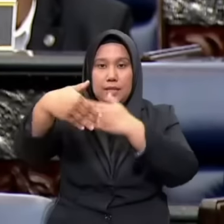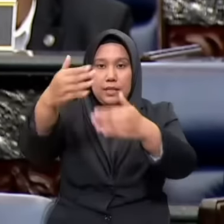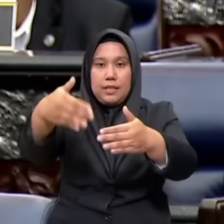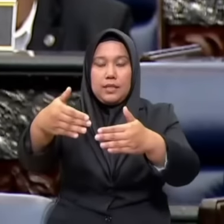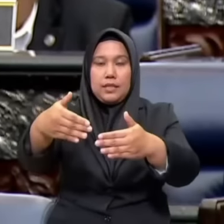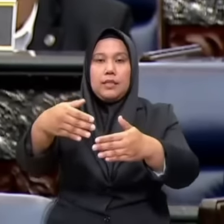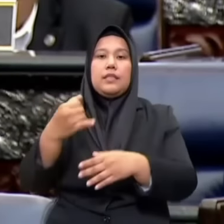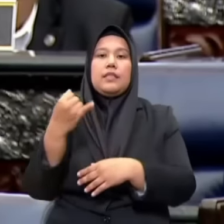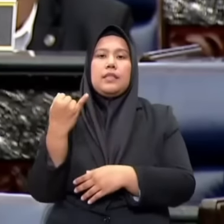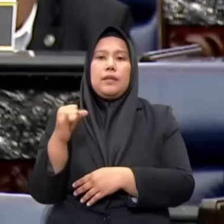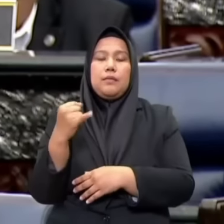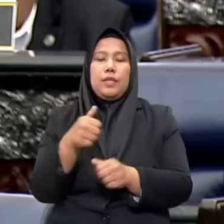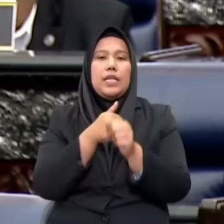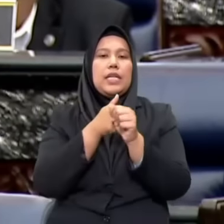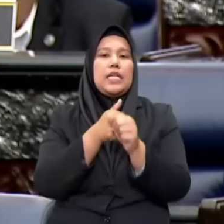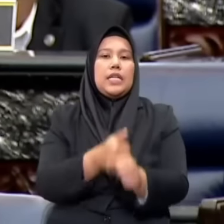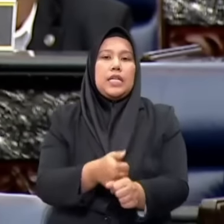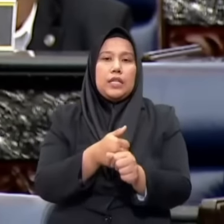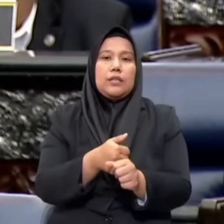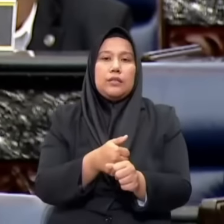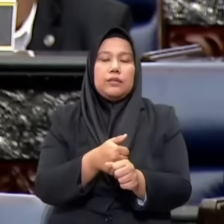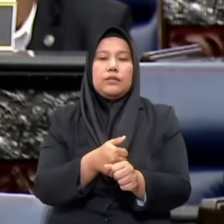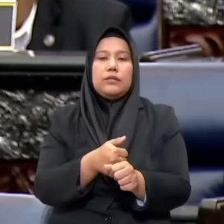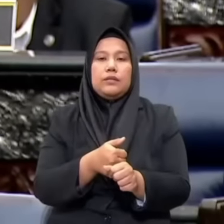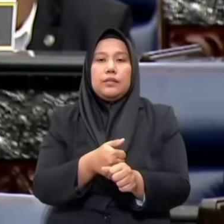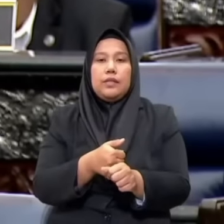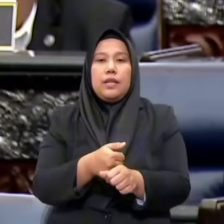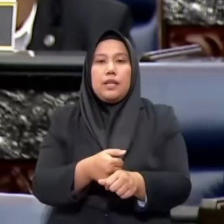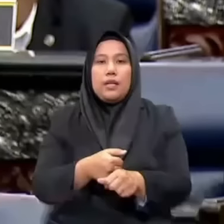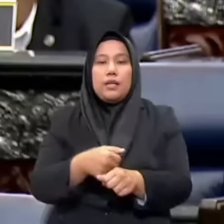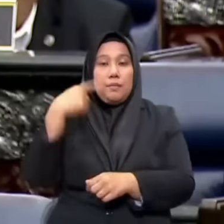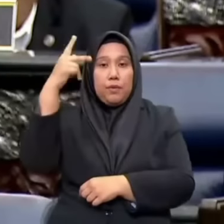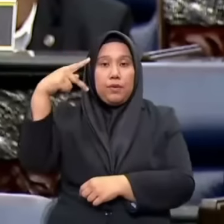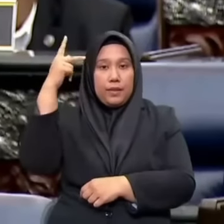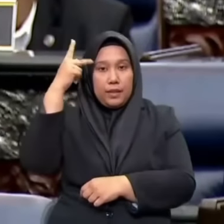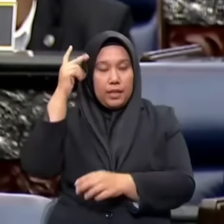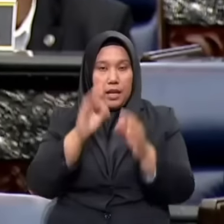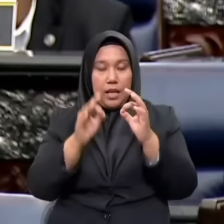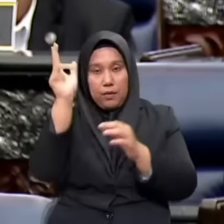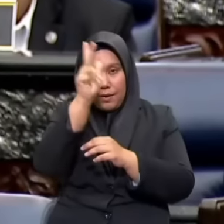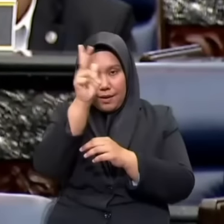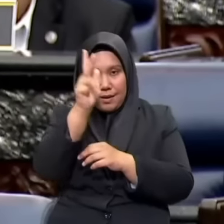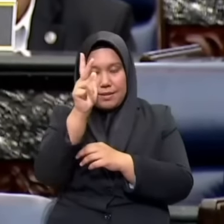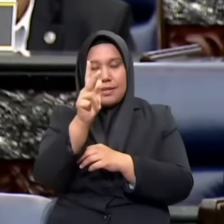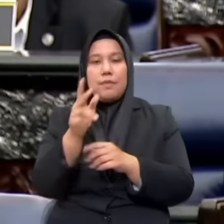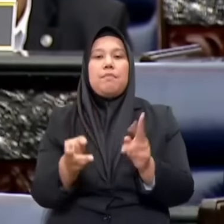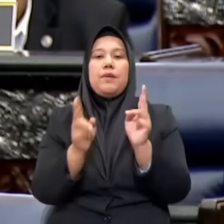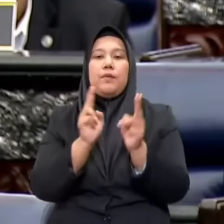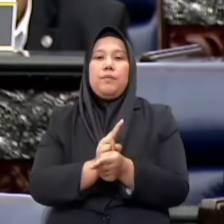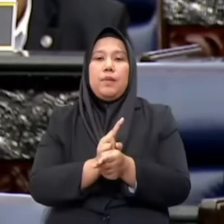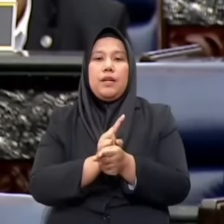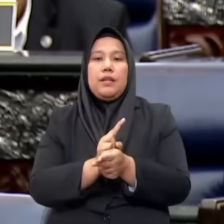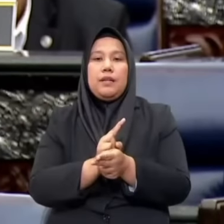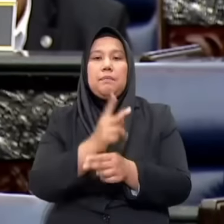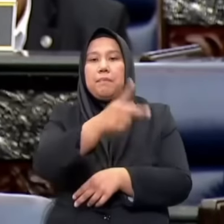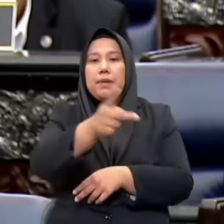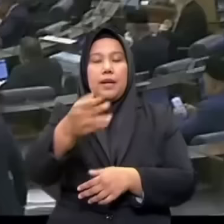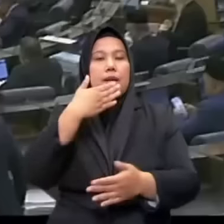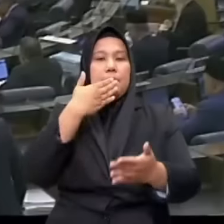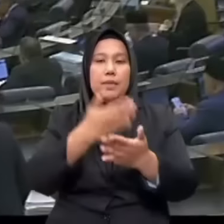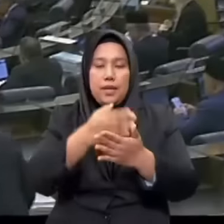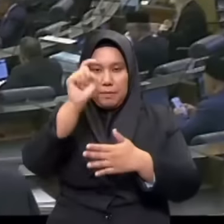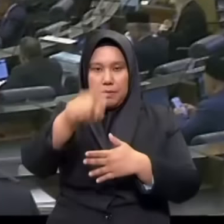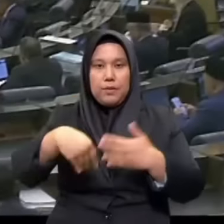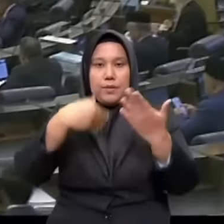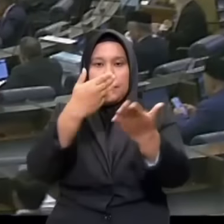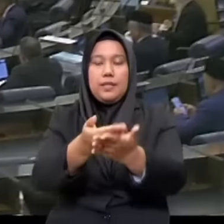ataupun iltizam politik kalau kerajaan berubah. Dan saya rasa ini perkara yang saya dengan baik ingin cadangkan. Terima kasih. Terima